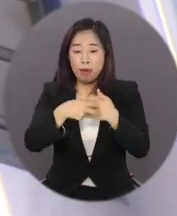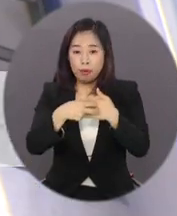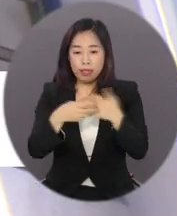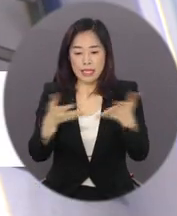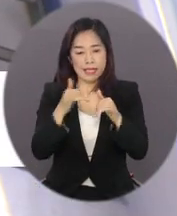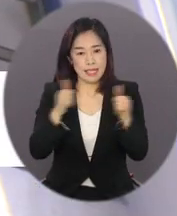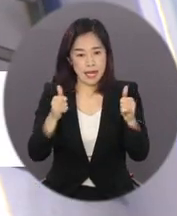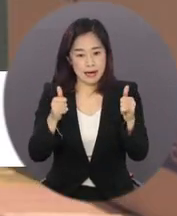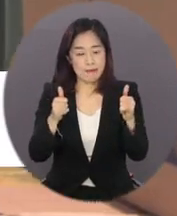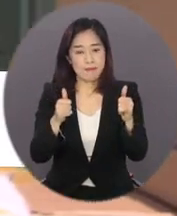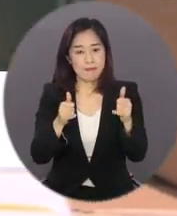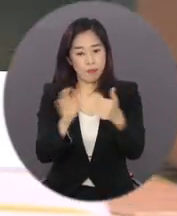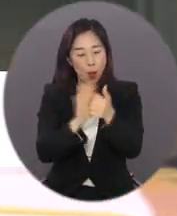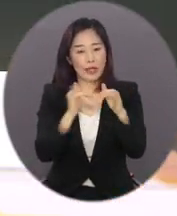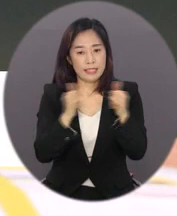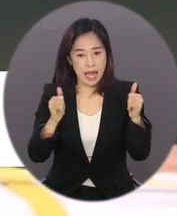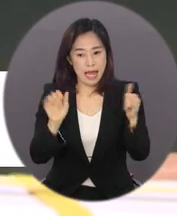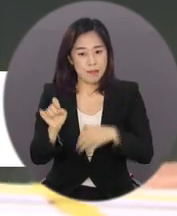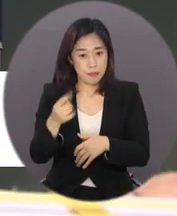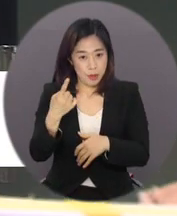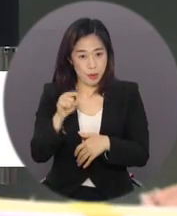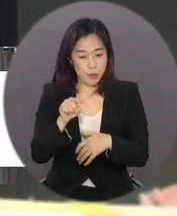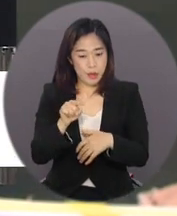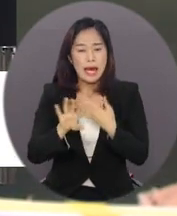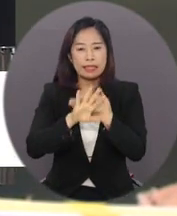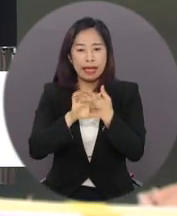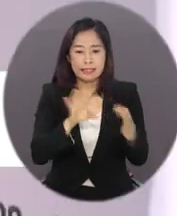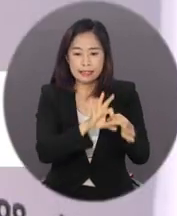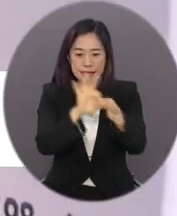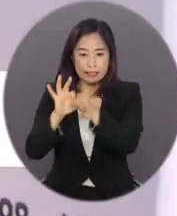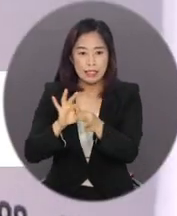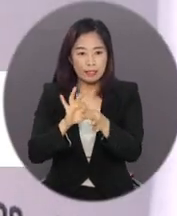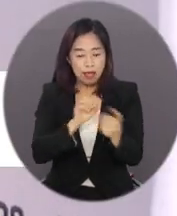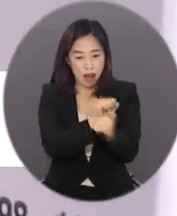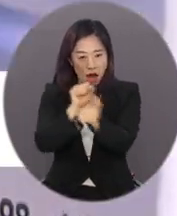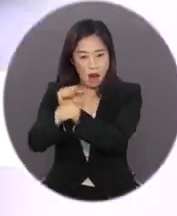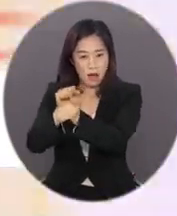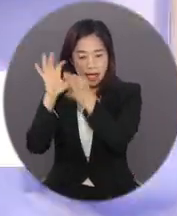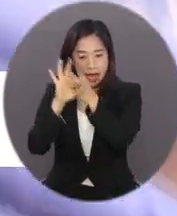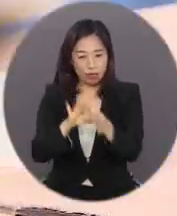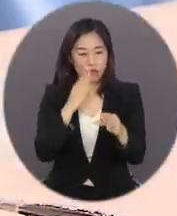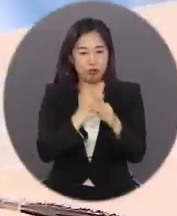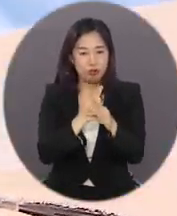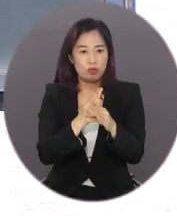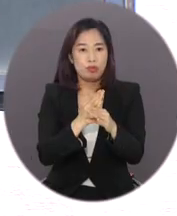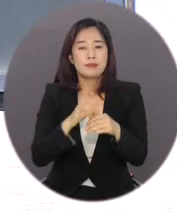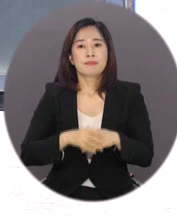근무하는 요양보호사를 시작으로 이번 환자들의 N차 감염이 잇따르면서 방역당국이 내린